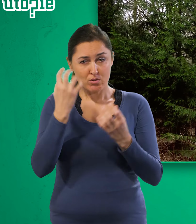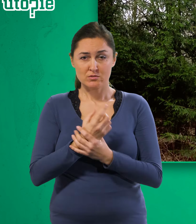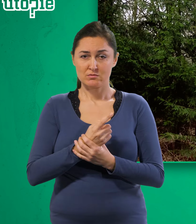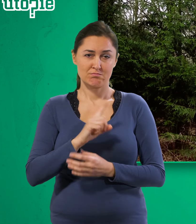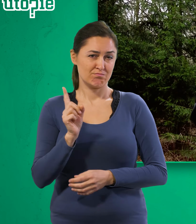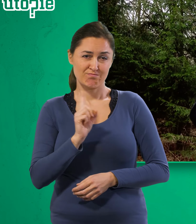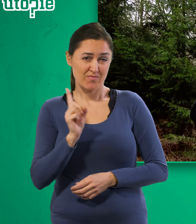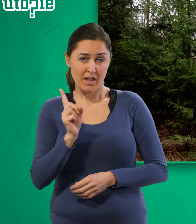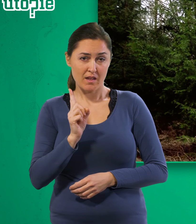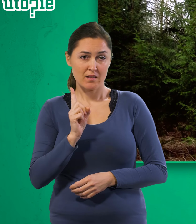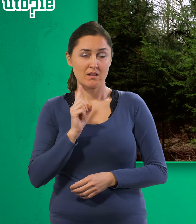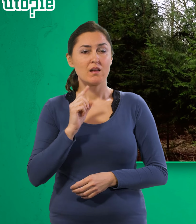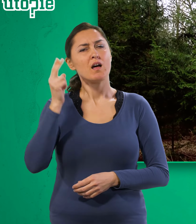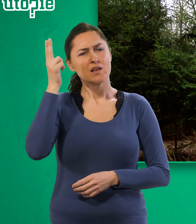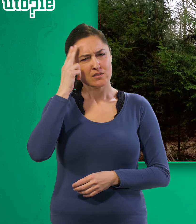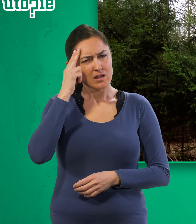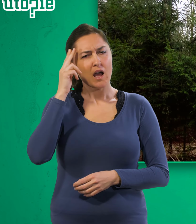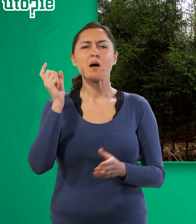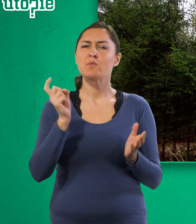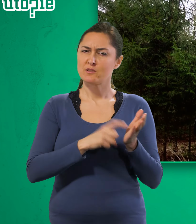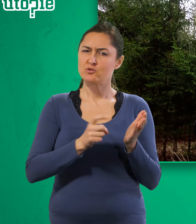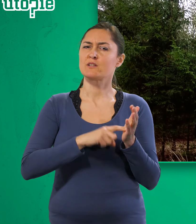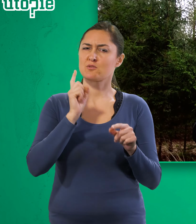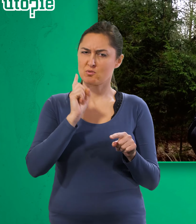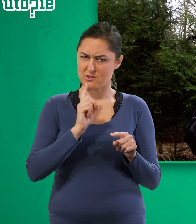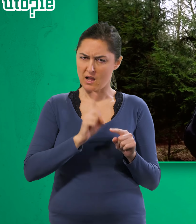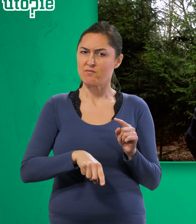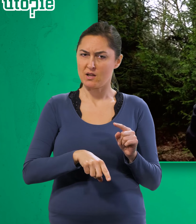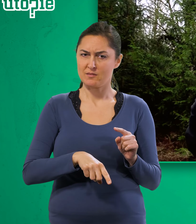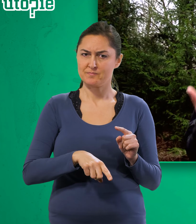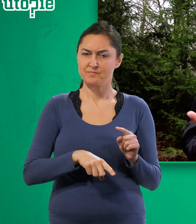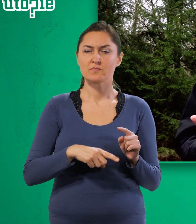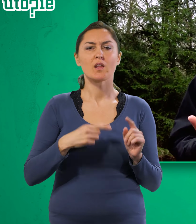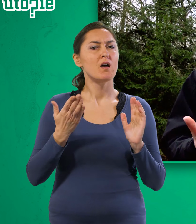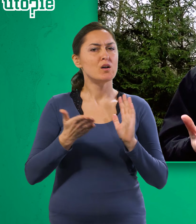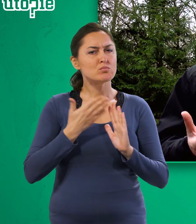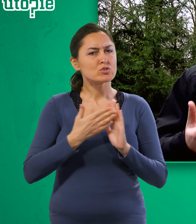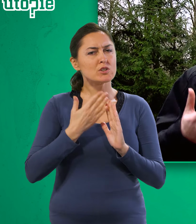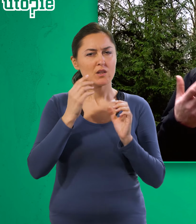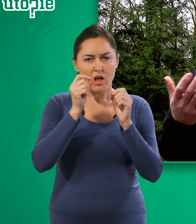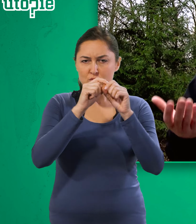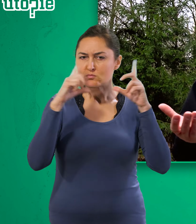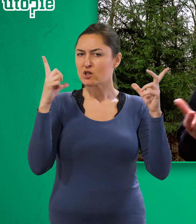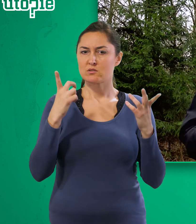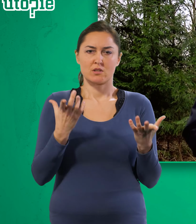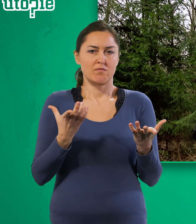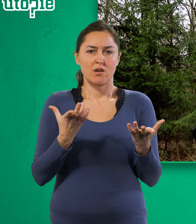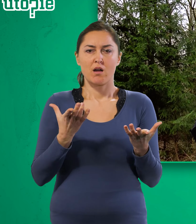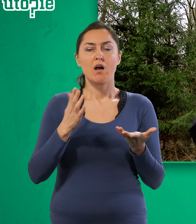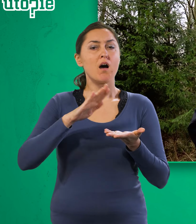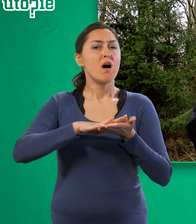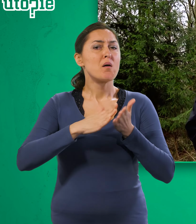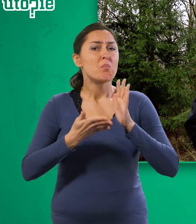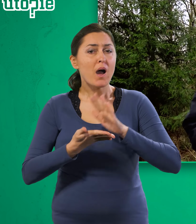špatnou cestou, protože pro něho v tu danou chvíli mu připadá mnohem přitažlivější a lepší.